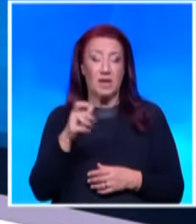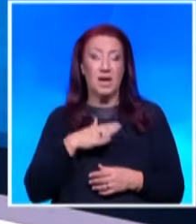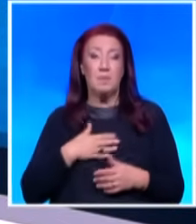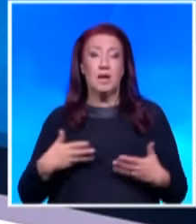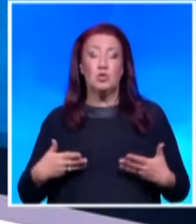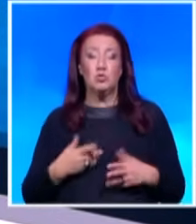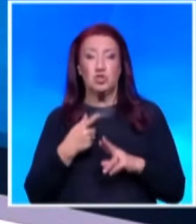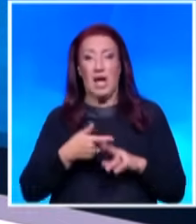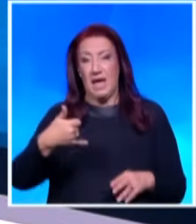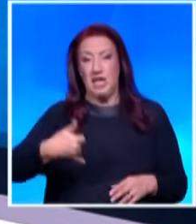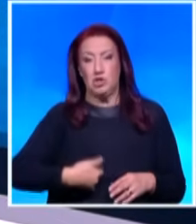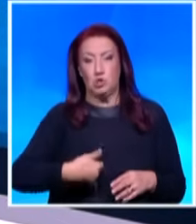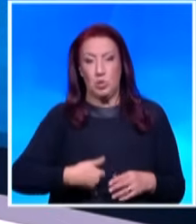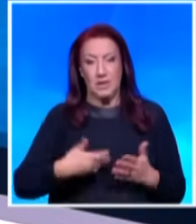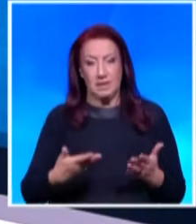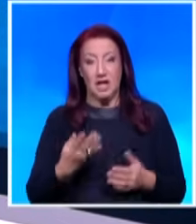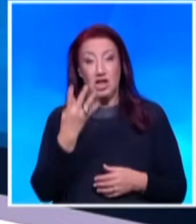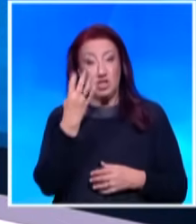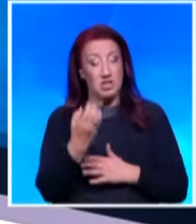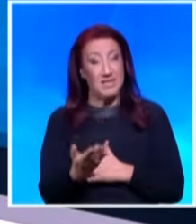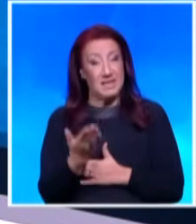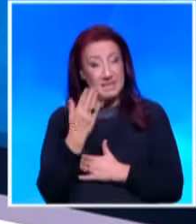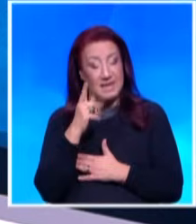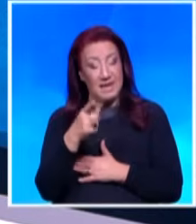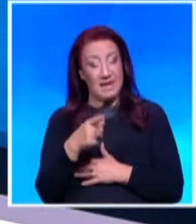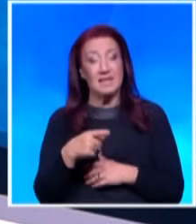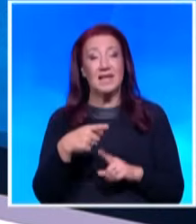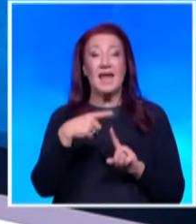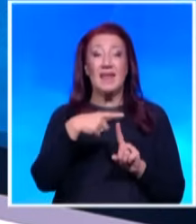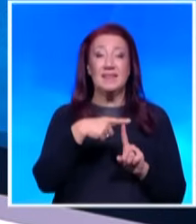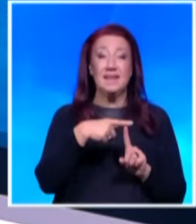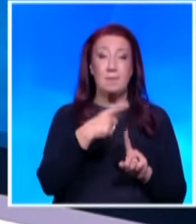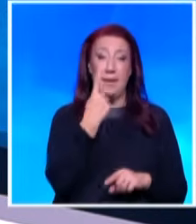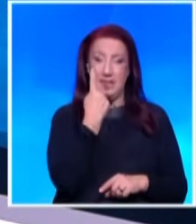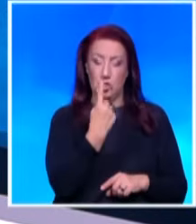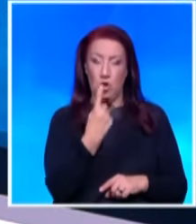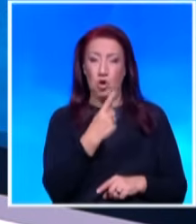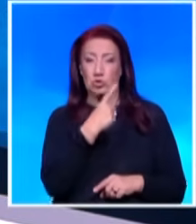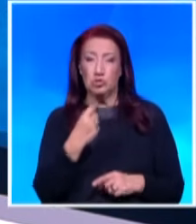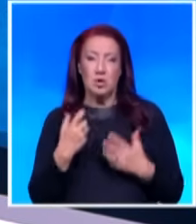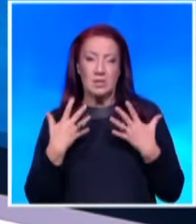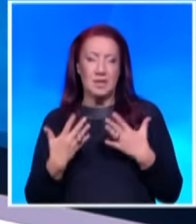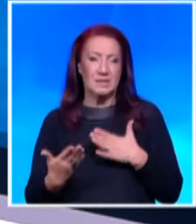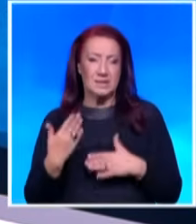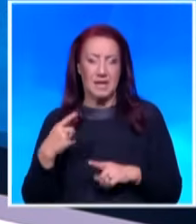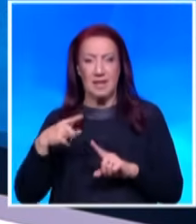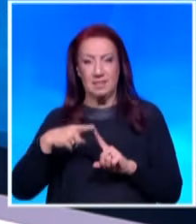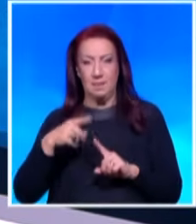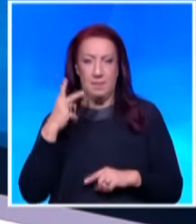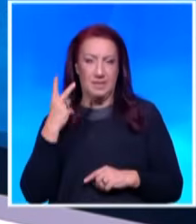Около 40 000 от тях са с диабет тип 1 и 110 000 с тип